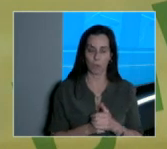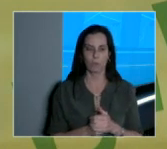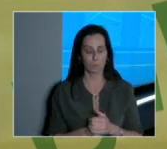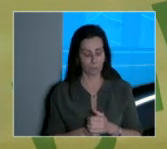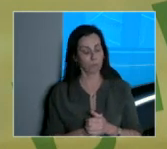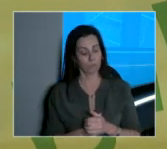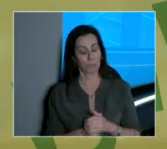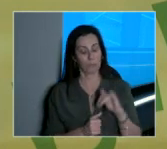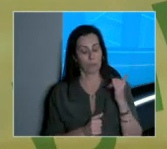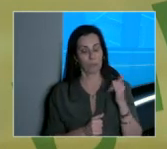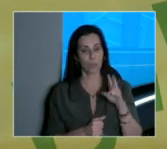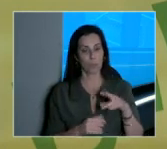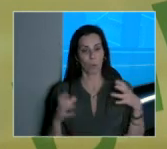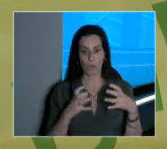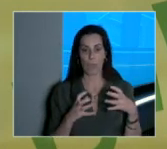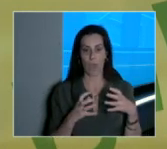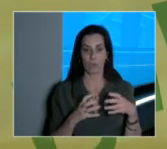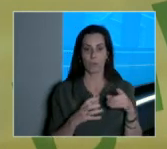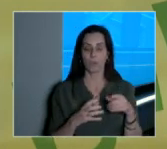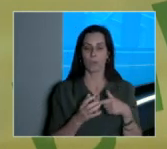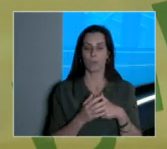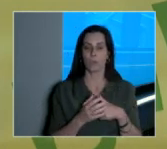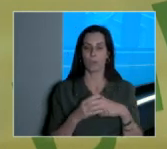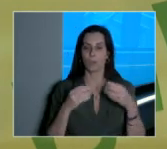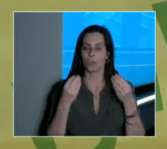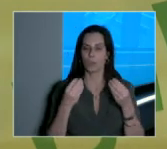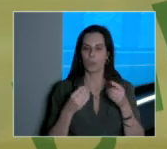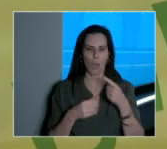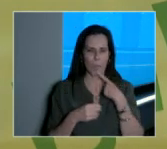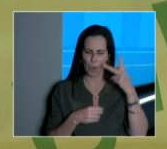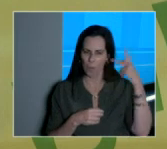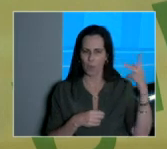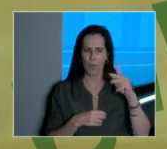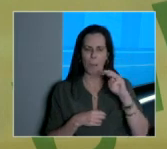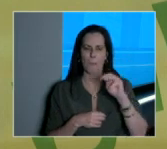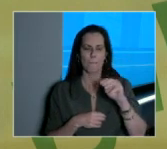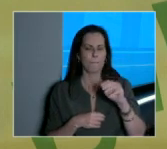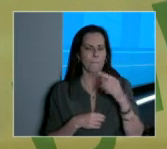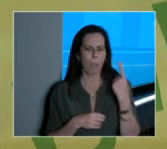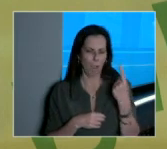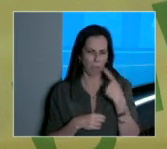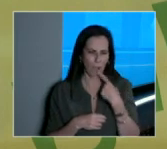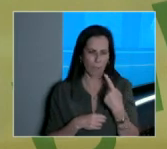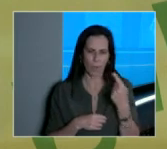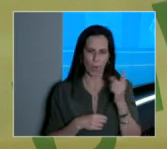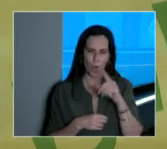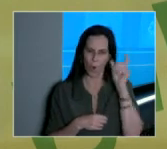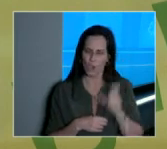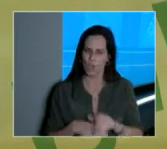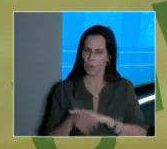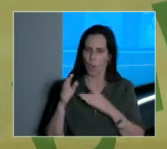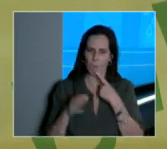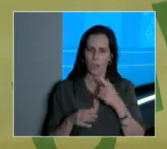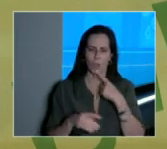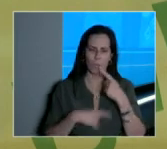חד וחלק, כן. יש פה קבוצה מסוימת שאיבדה את ההגמוניה בציבור, אמר את זה פרופסור מאוטנר, דרך אגב שהוא לא איש ימין גדול,